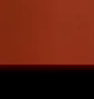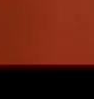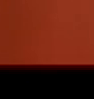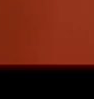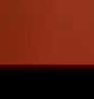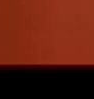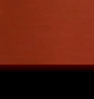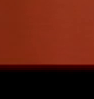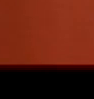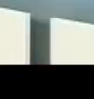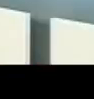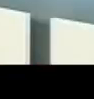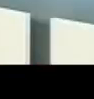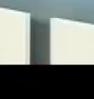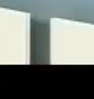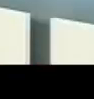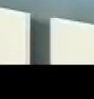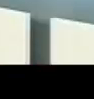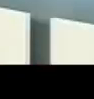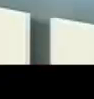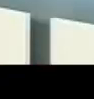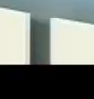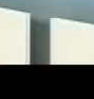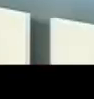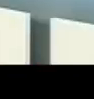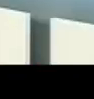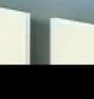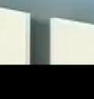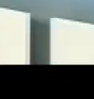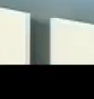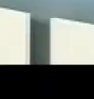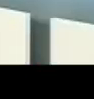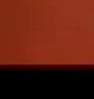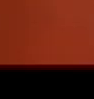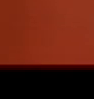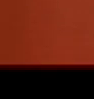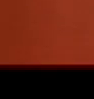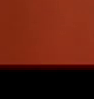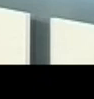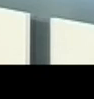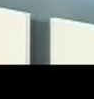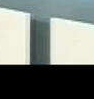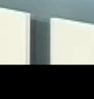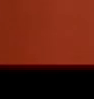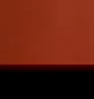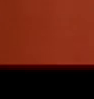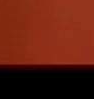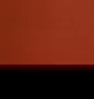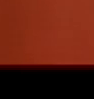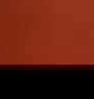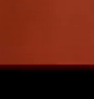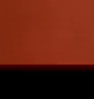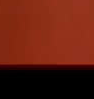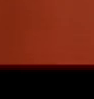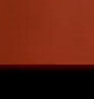будемо говорити сьогодні гість студії, директор департаменту соціального захисту населення облдержадміністрації Вадим Боярський. Доброго вечора. Доброго вечора.